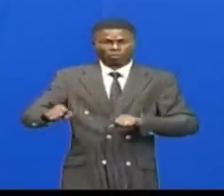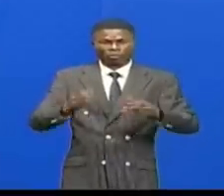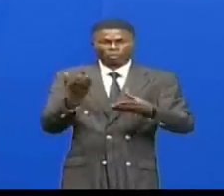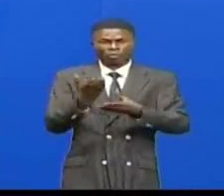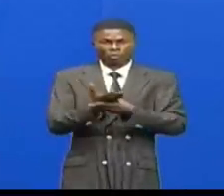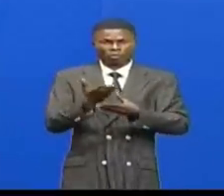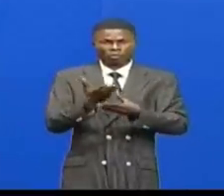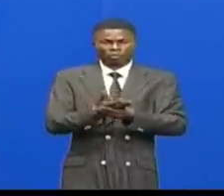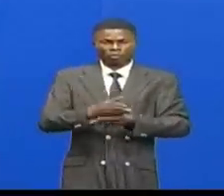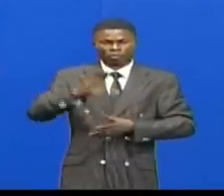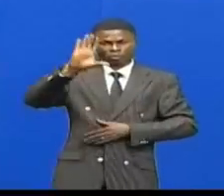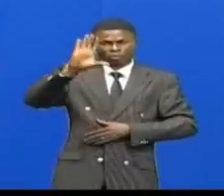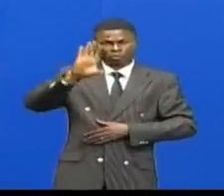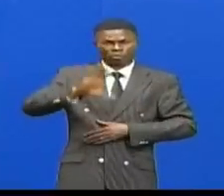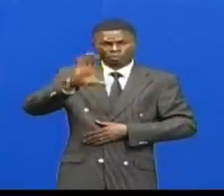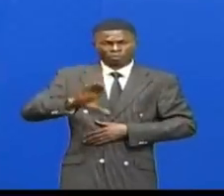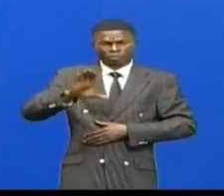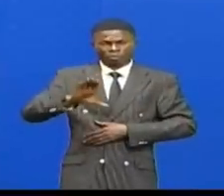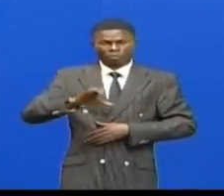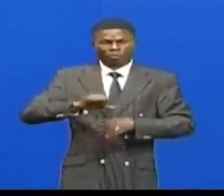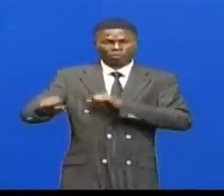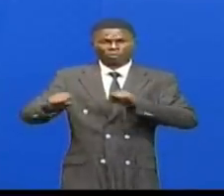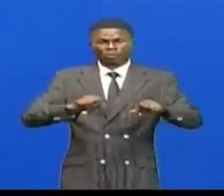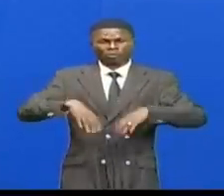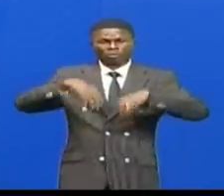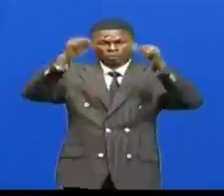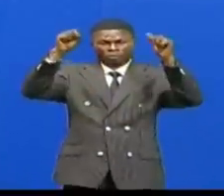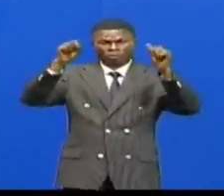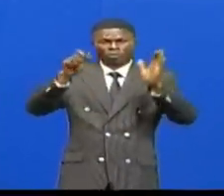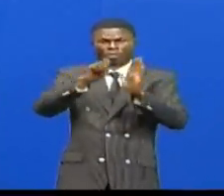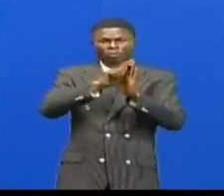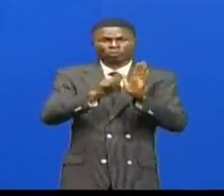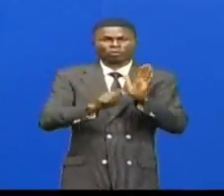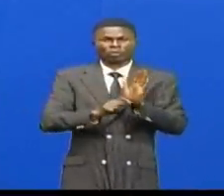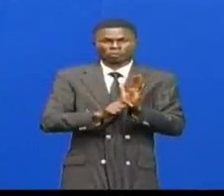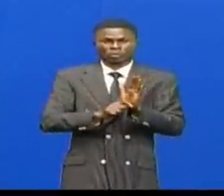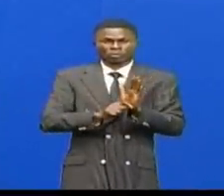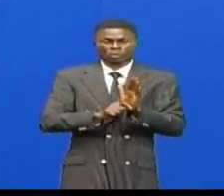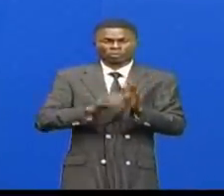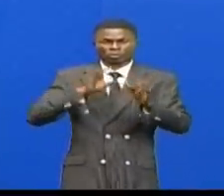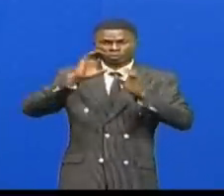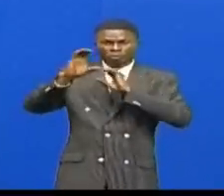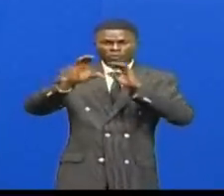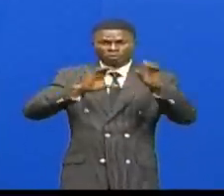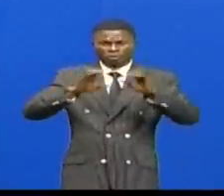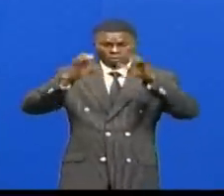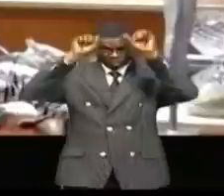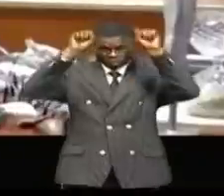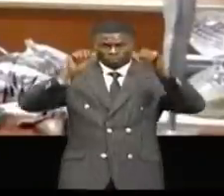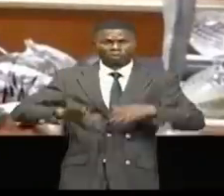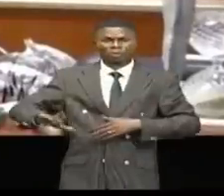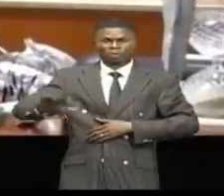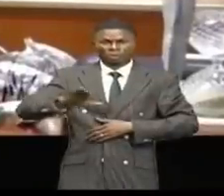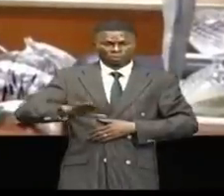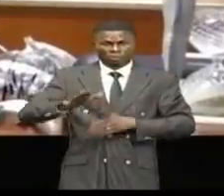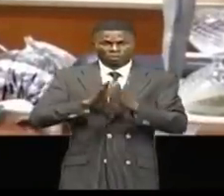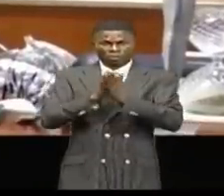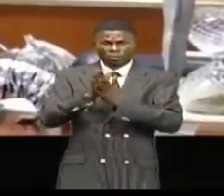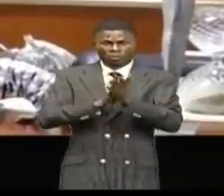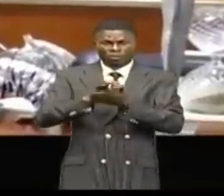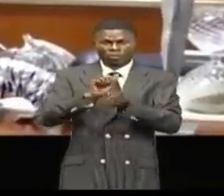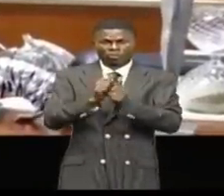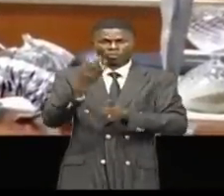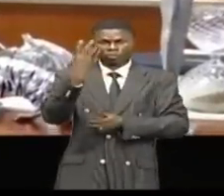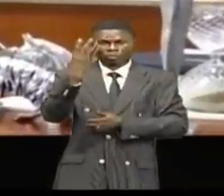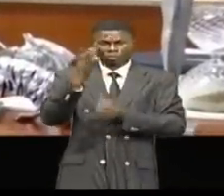dossier. 5. Enfin, examen et adoption de texte. La communication du président de la République a porté sur 4